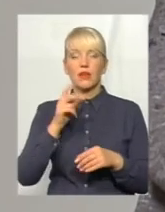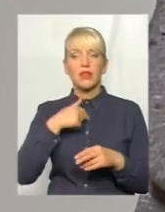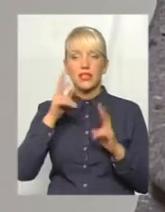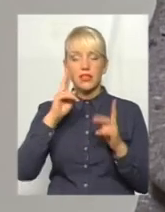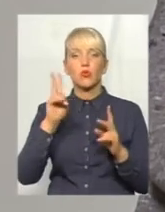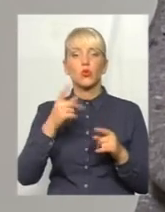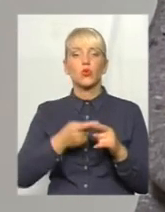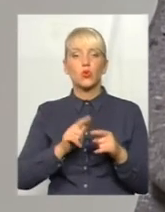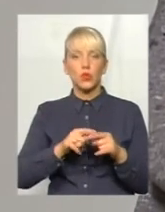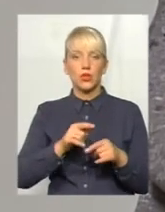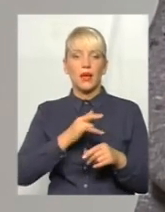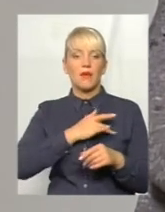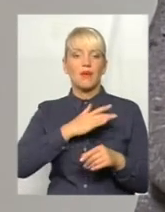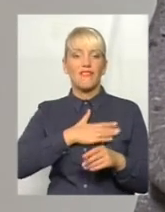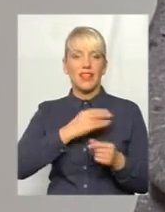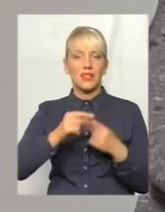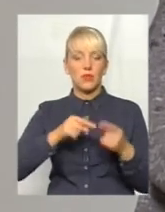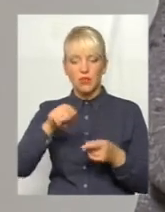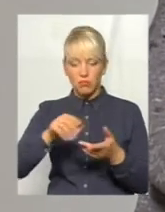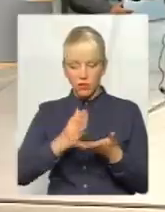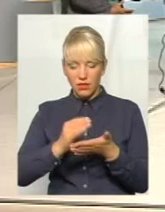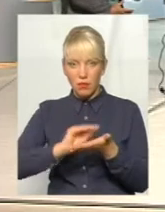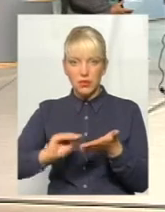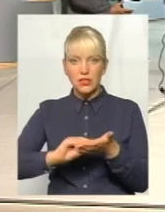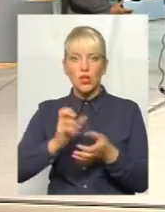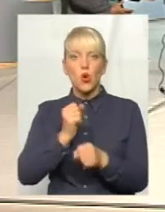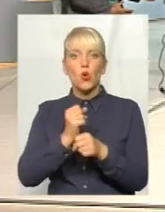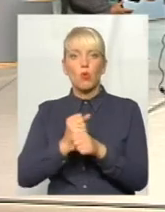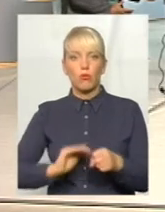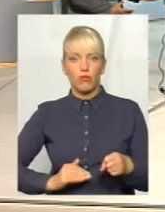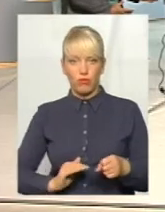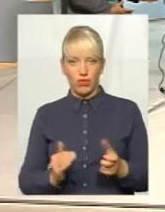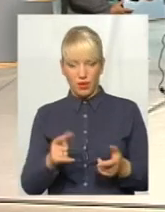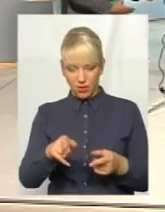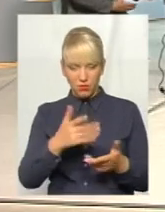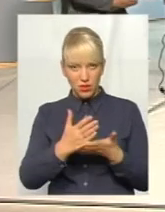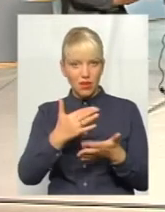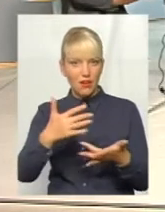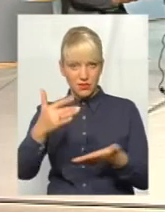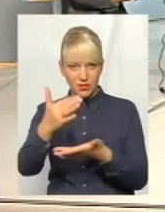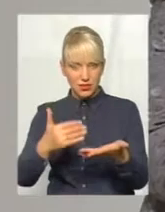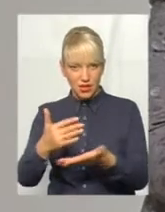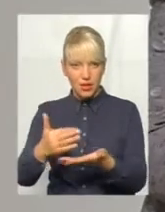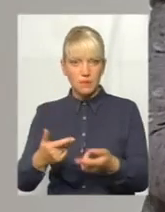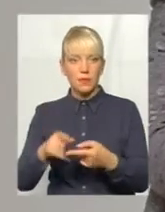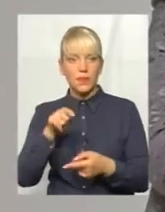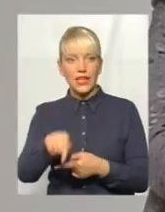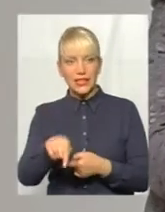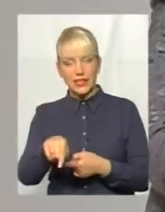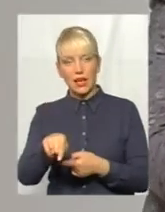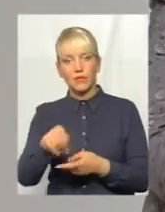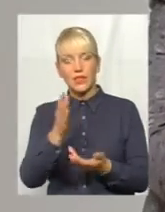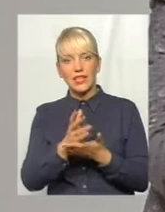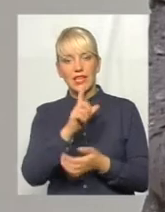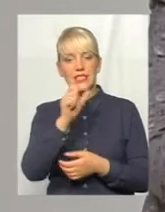в анкеті заяви позичальника. Там є різні адреси і оформлення по анкеті заяви позичальника. І навіть є